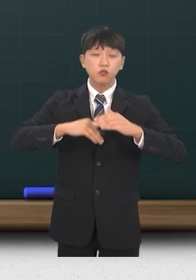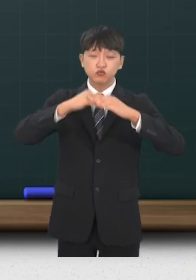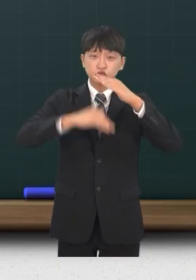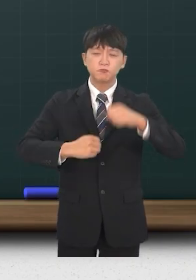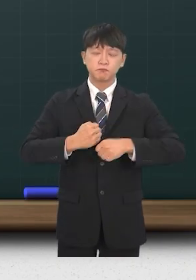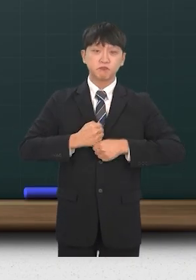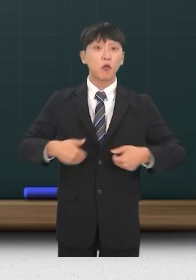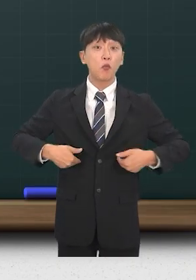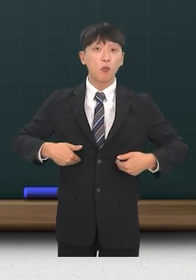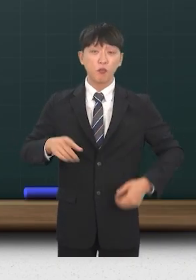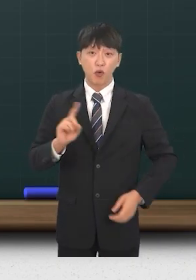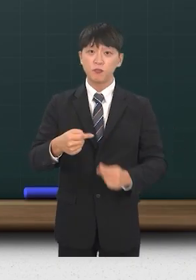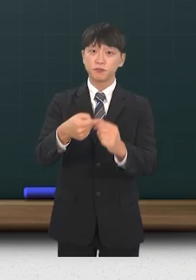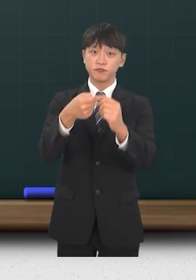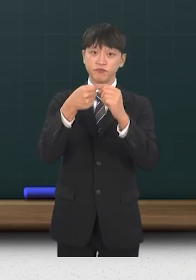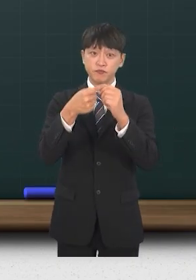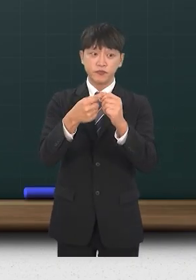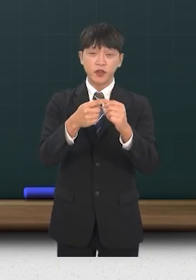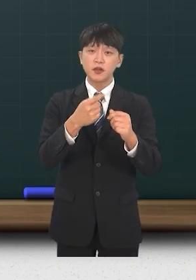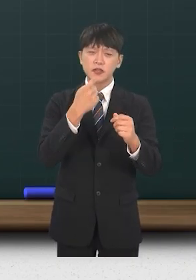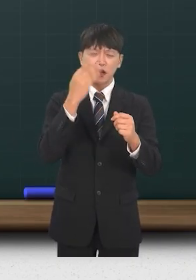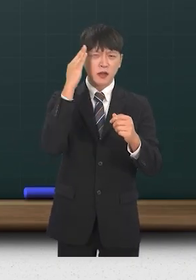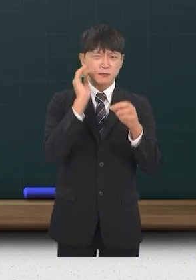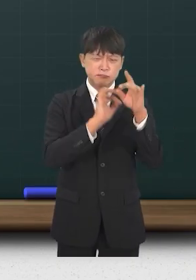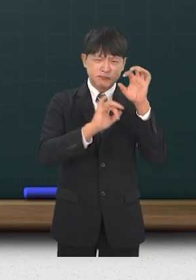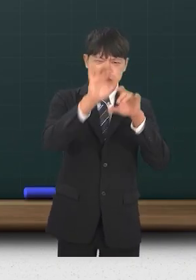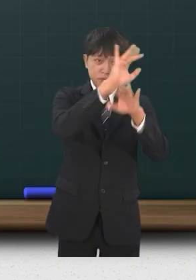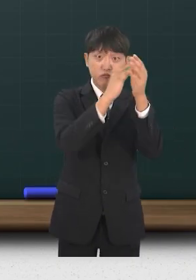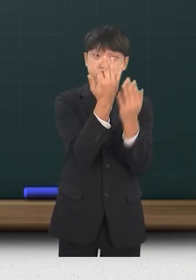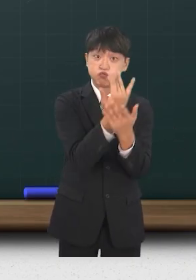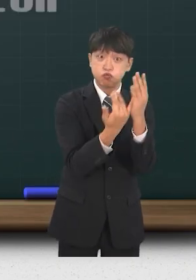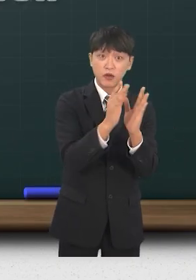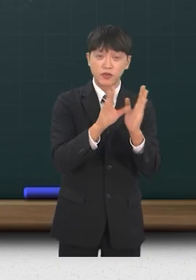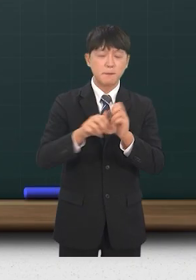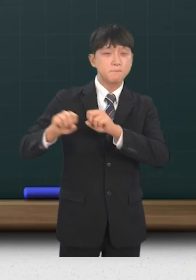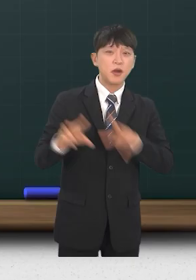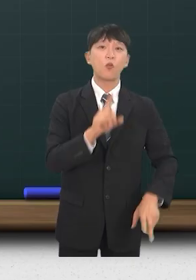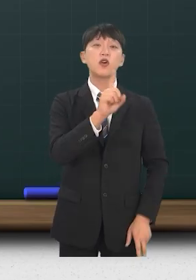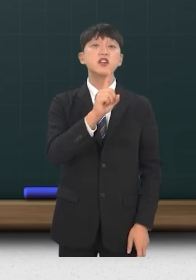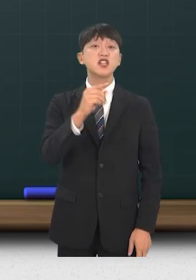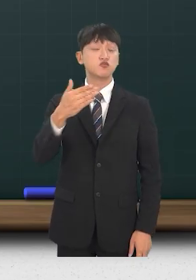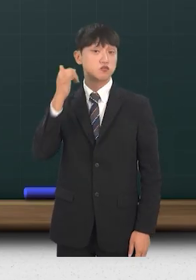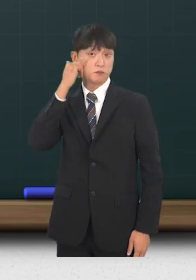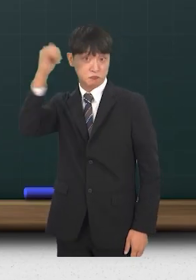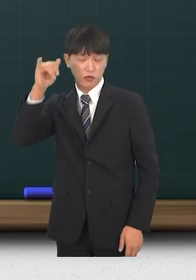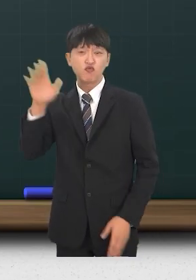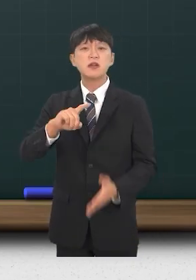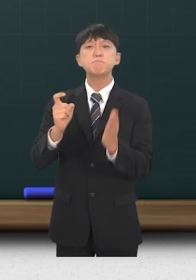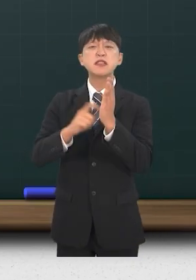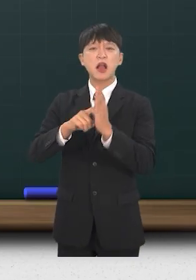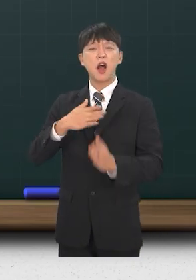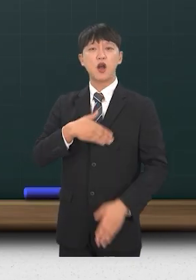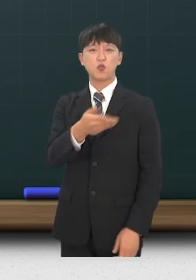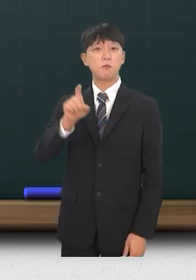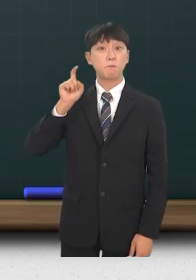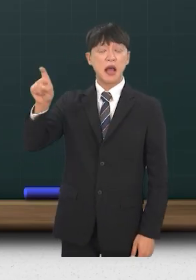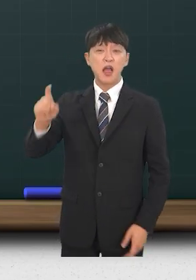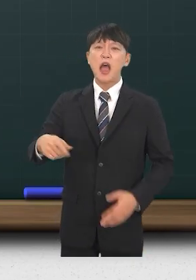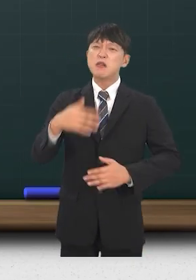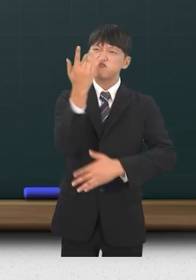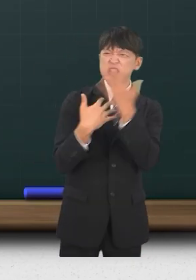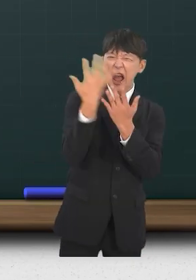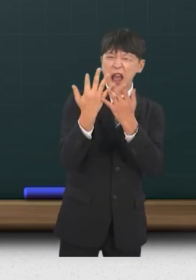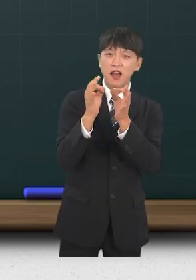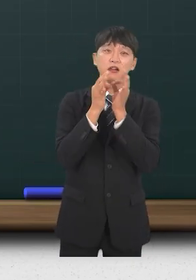화재와 액화 천연가스인 LNG 화재가 있는데요. LPG 가스의 경우 공기보다 무거워 방바닥으로 가라앉기 때문에 빗자루로